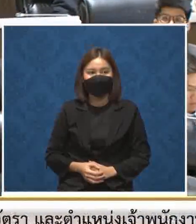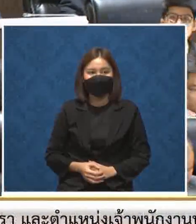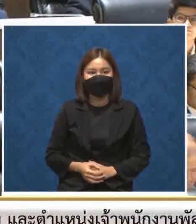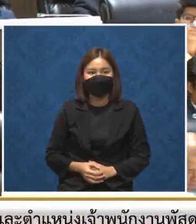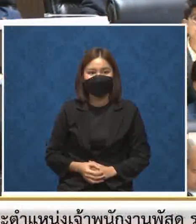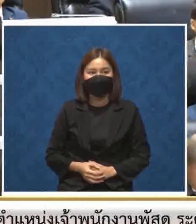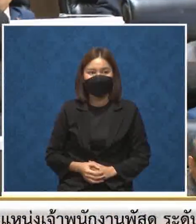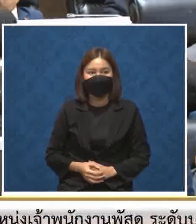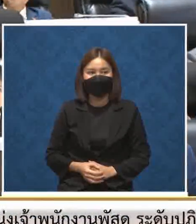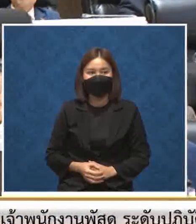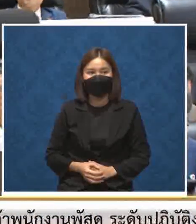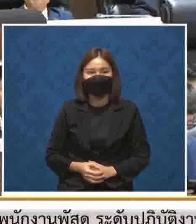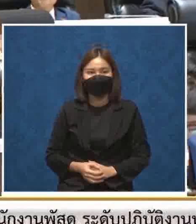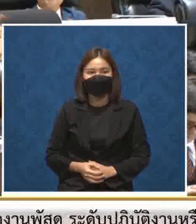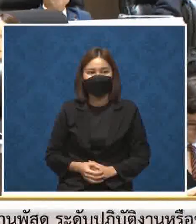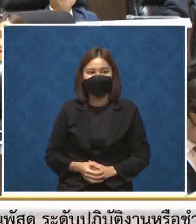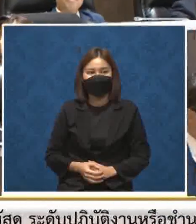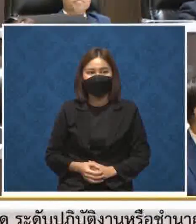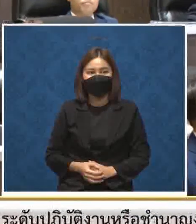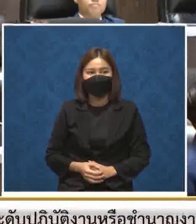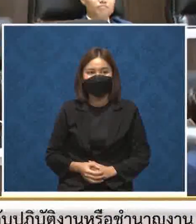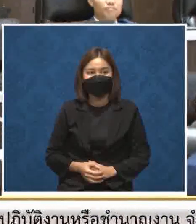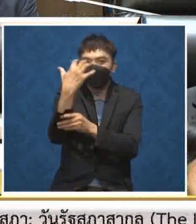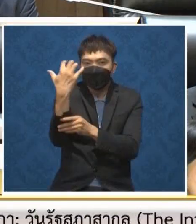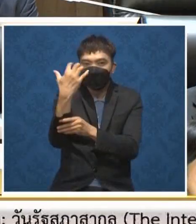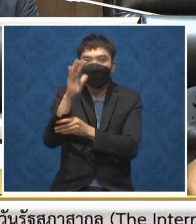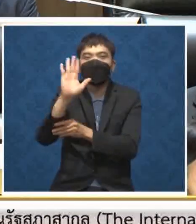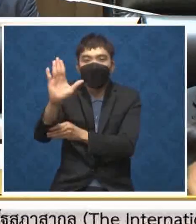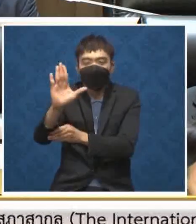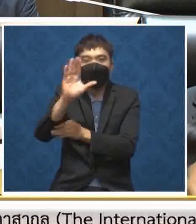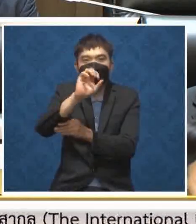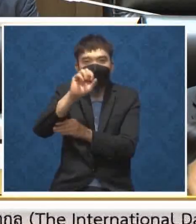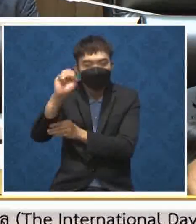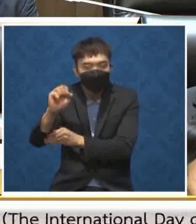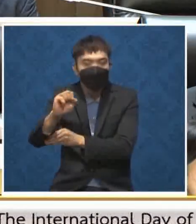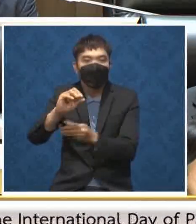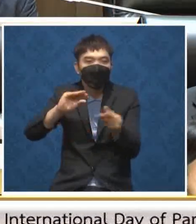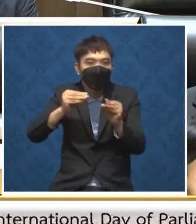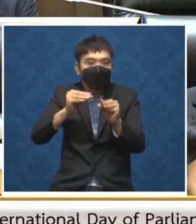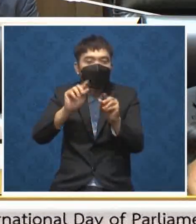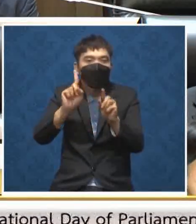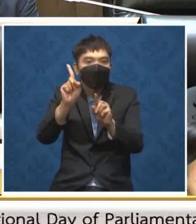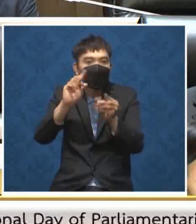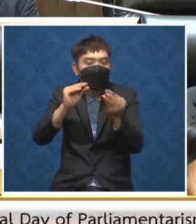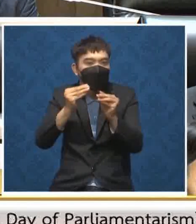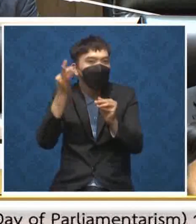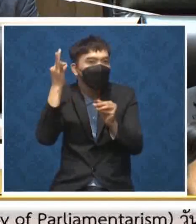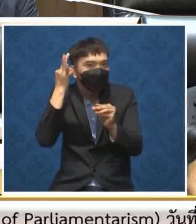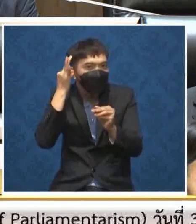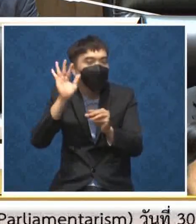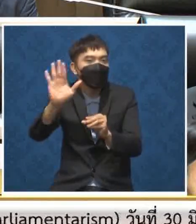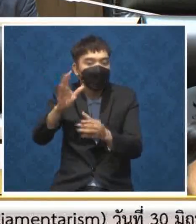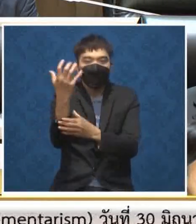มั่นแล้วก็เสถียรภาพของรัฐบาลนะครับนี่คือแนวทางที่ 1นะคะส่วนแนวทางที่ 2ก็คือกรณีถ้าสวไม่